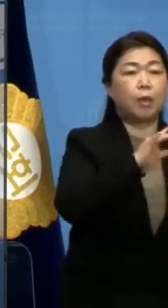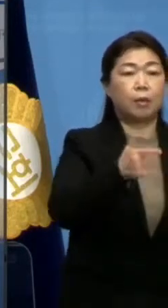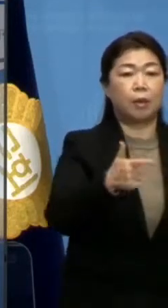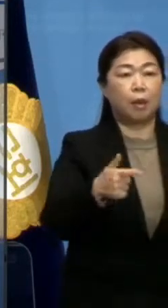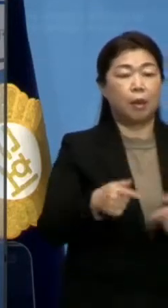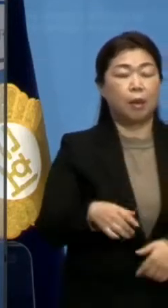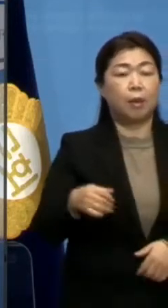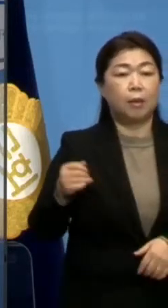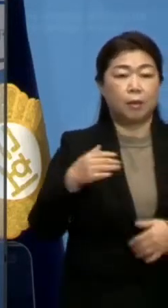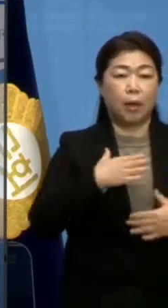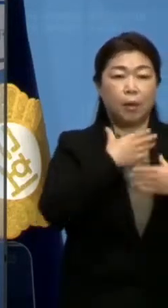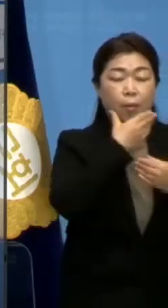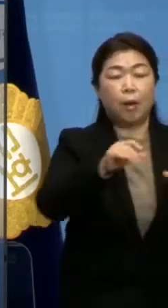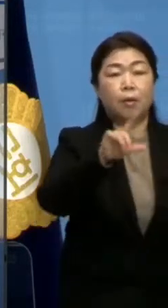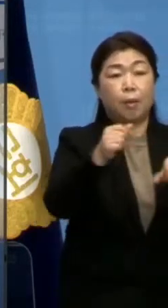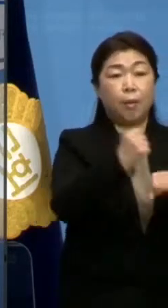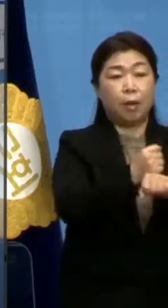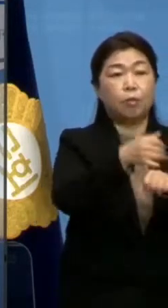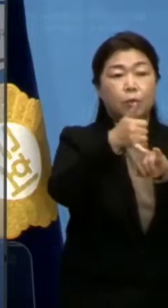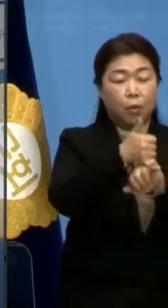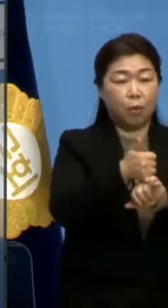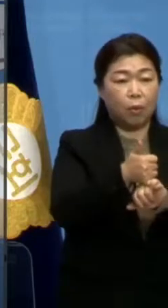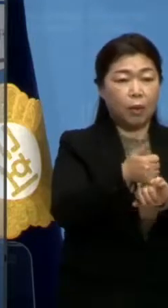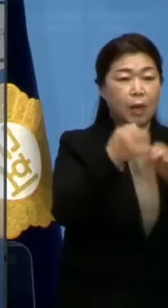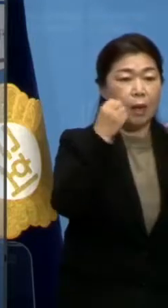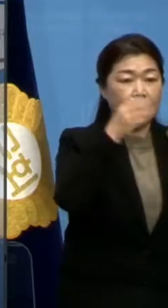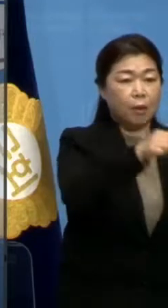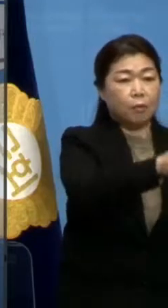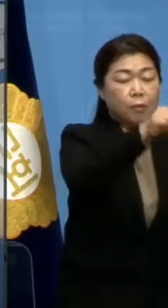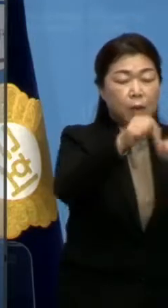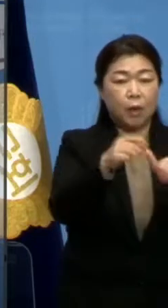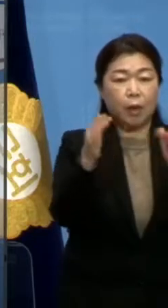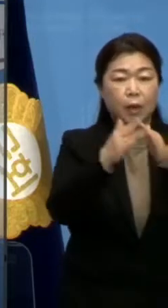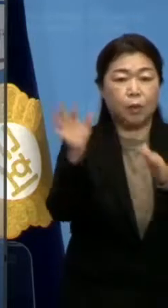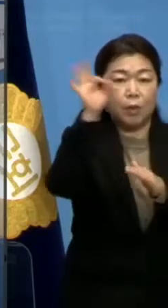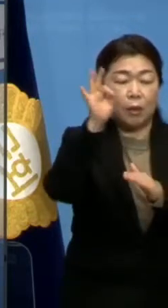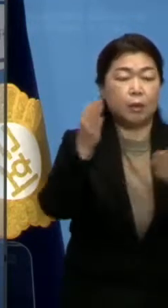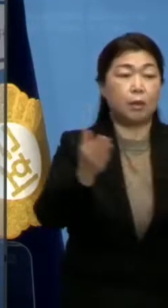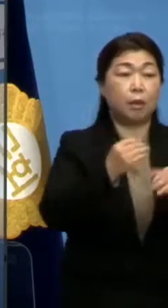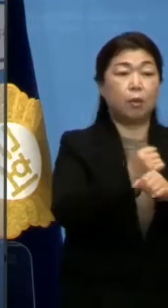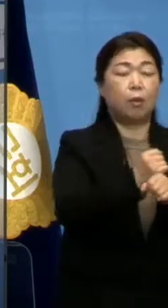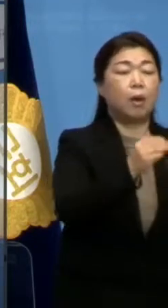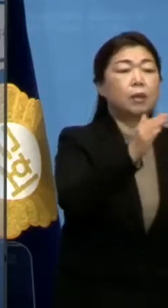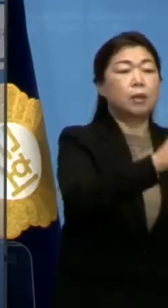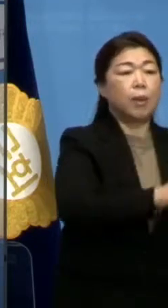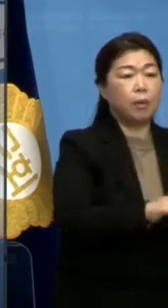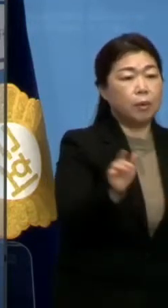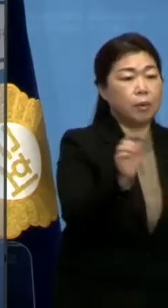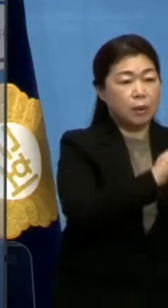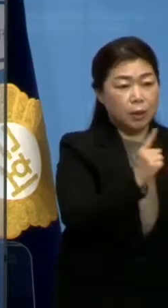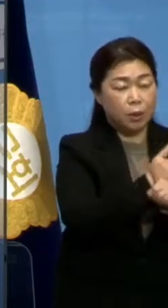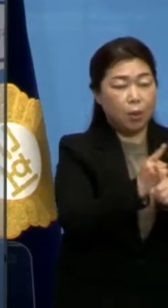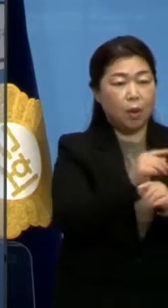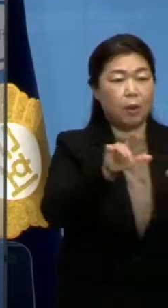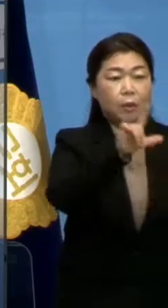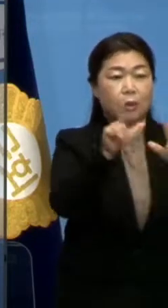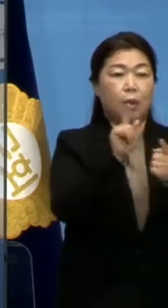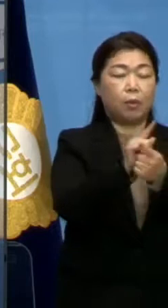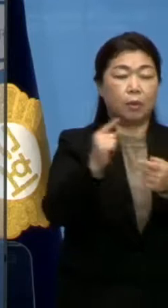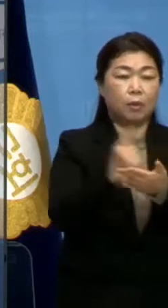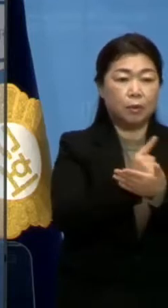행복한 삶을 살 수 있도록 새로운 입양 가족을 찾아주는 역할을 하고 동물의 집에서 치료 사회적 및 입영